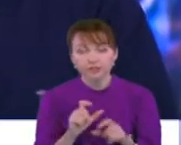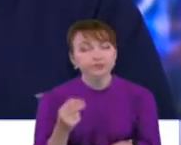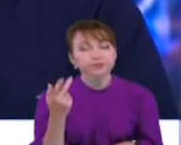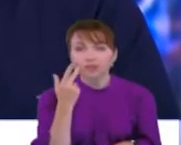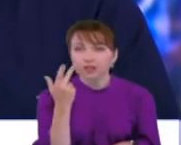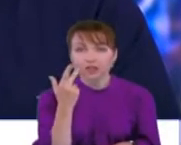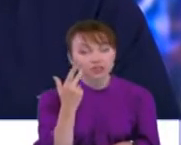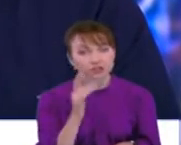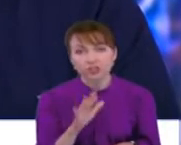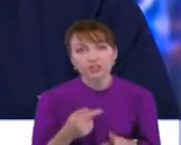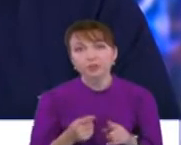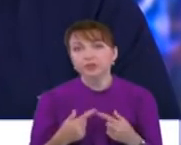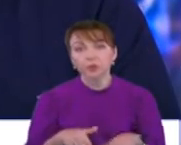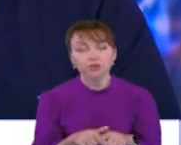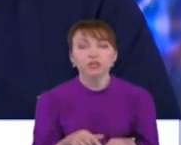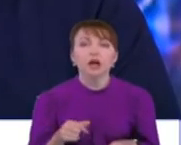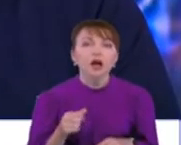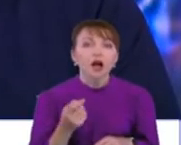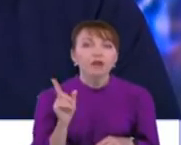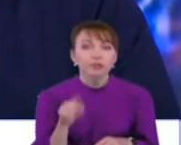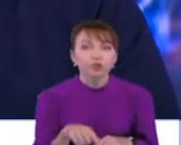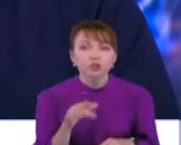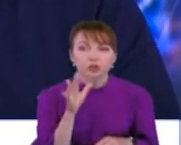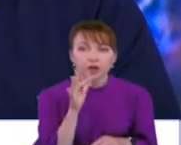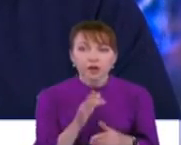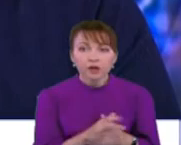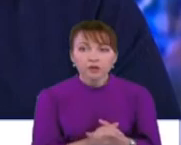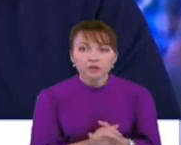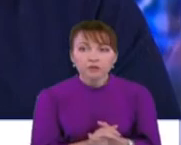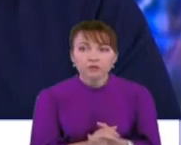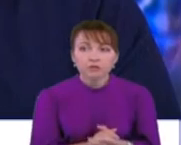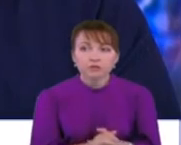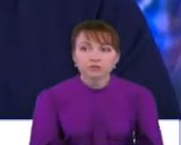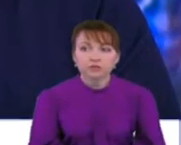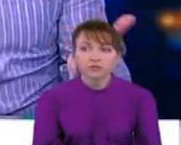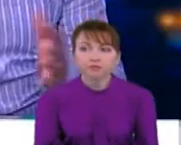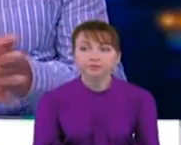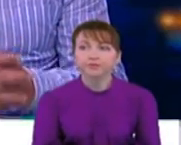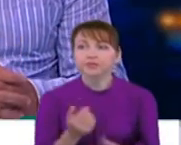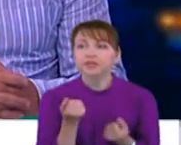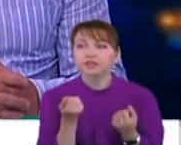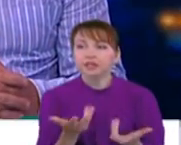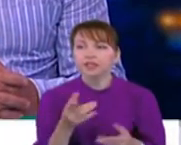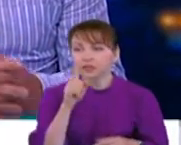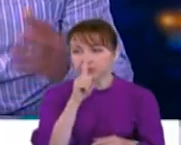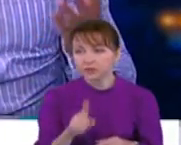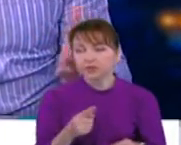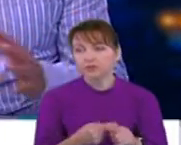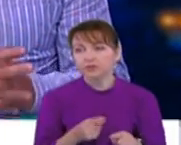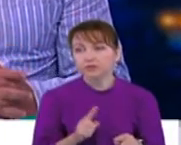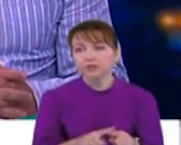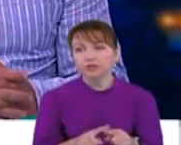не завжди ці підрозділи, але в той же час... Це... Моря якби немає, та, маяки, мабуть, будуть. Декілька місяців – це муштра,